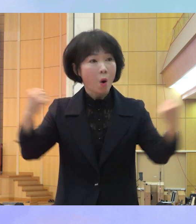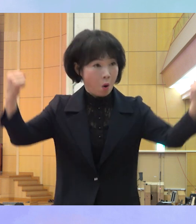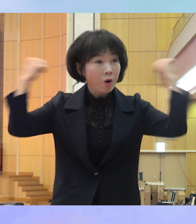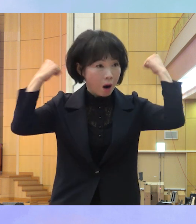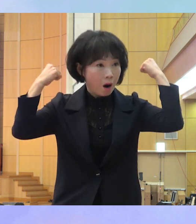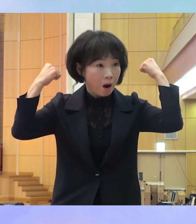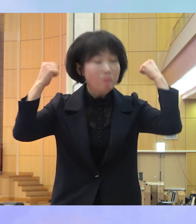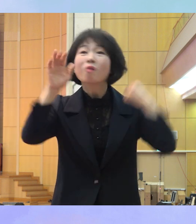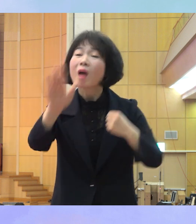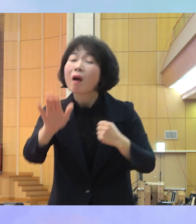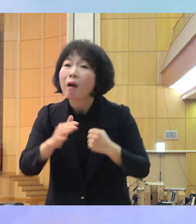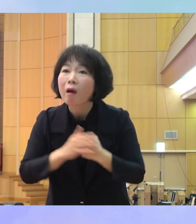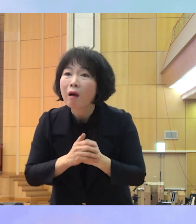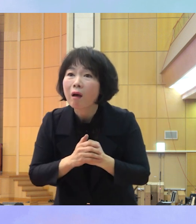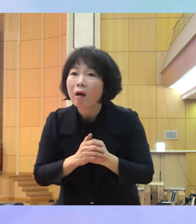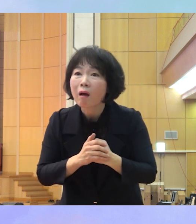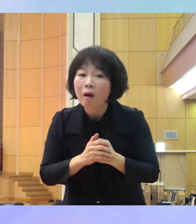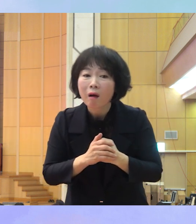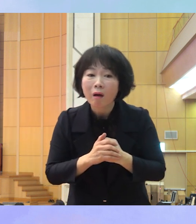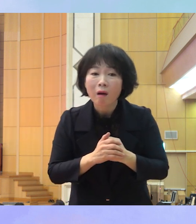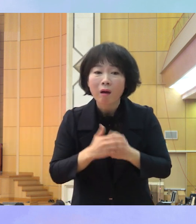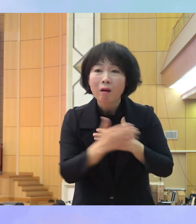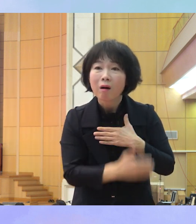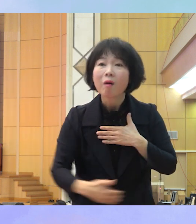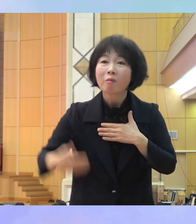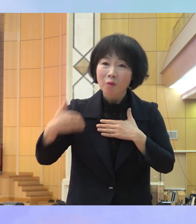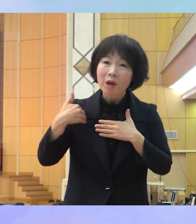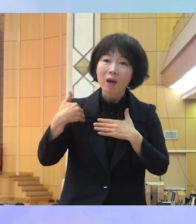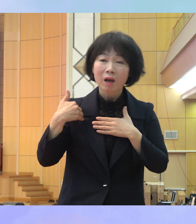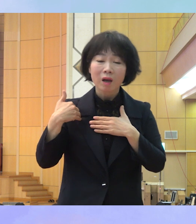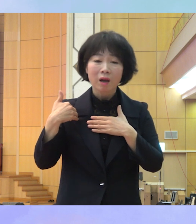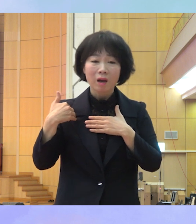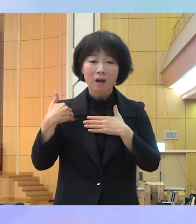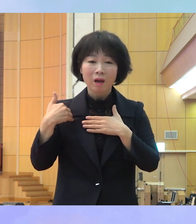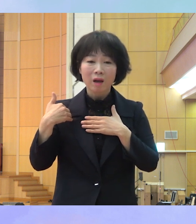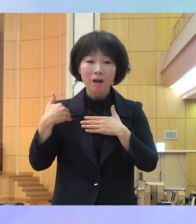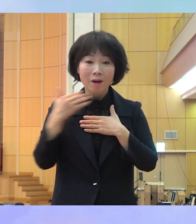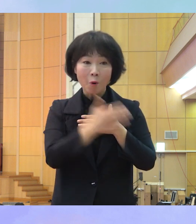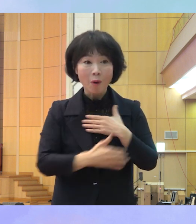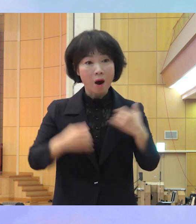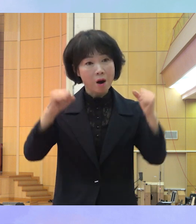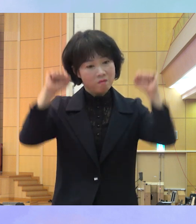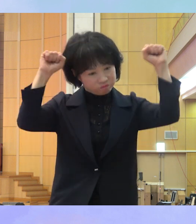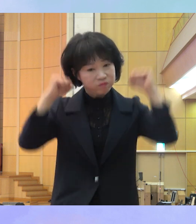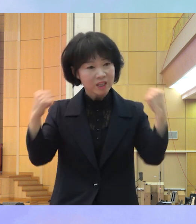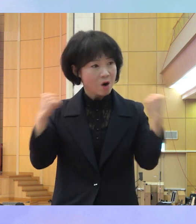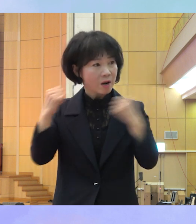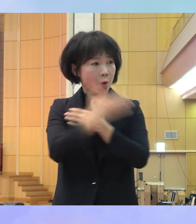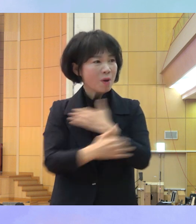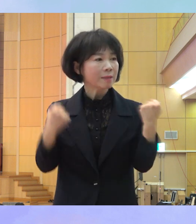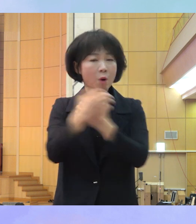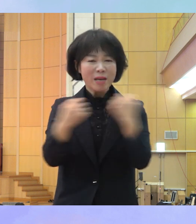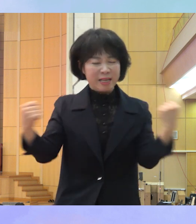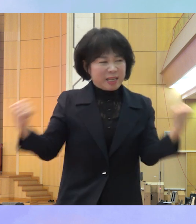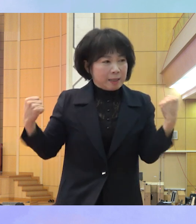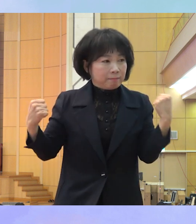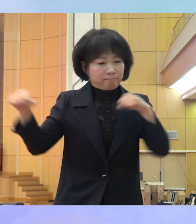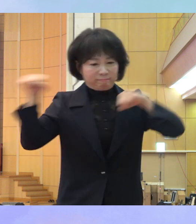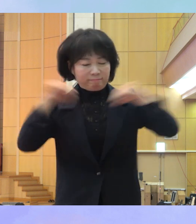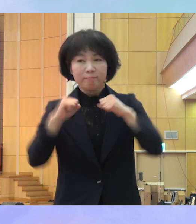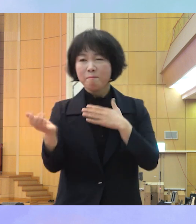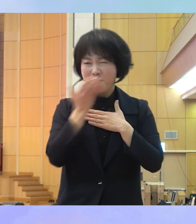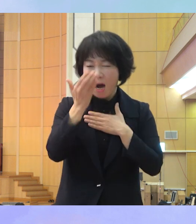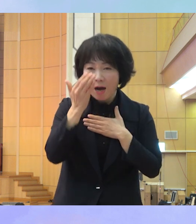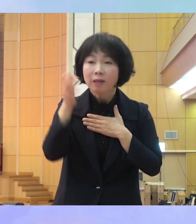겁니다. 이런 영양소가 들어와서 내 몸에 에너지를 발생하게